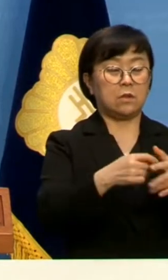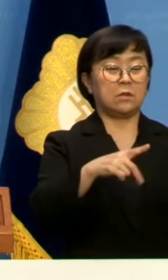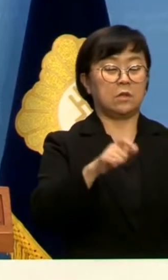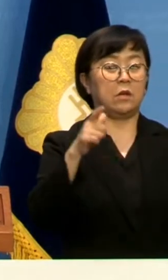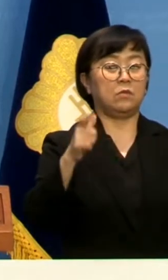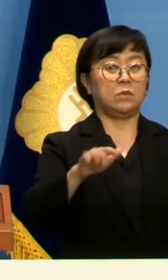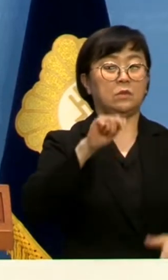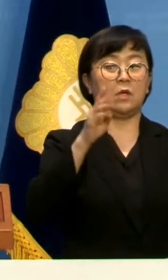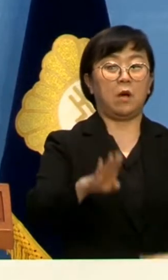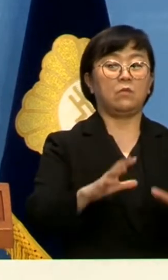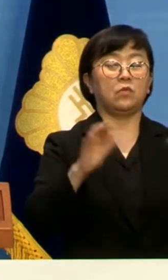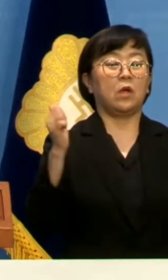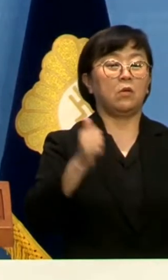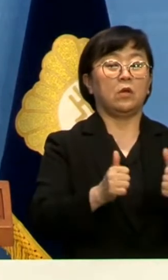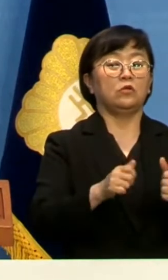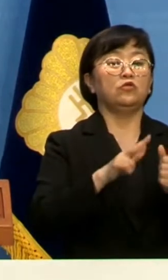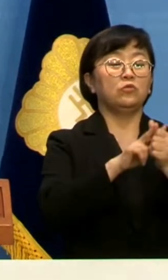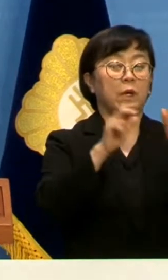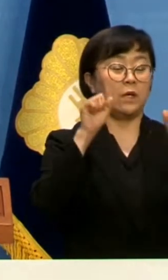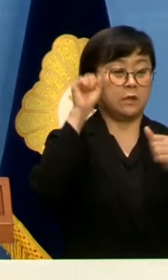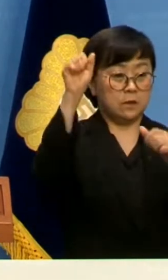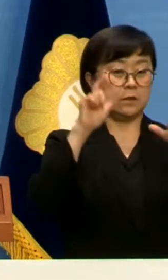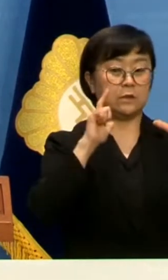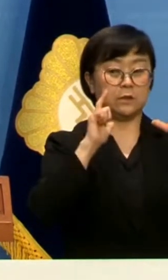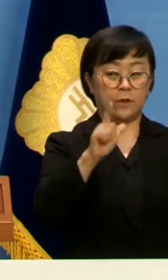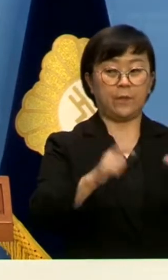서대문갑 국회의원 출마를 선언합니다.